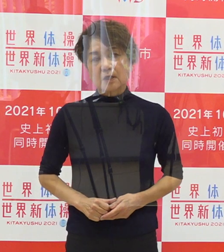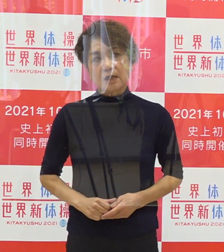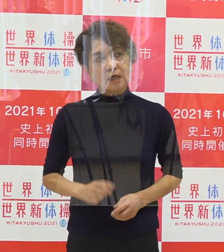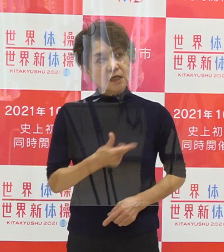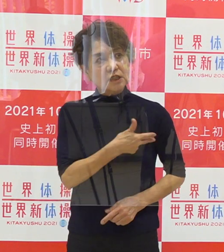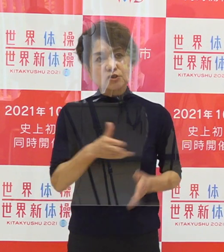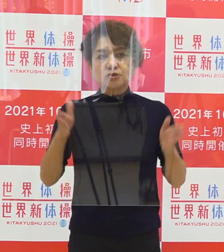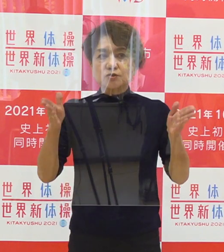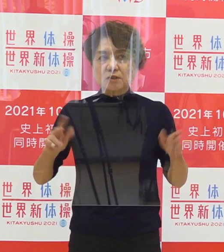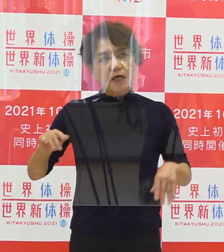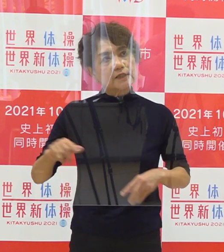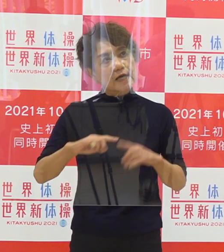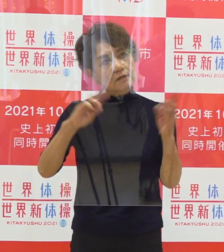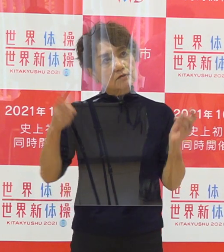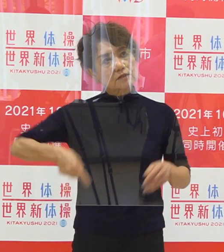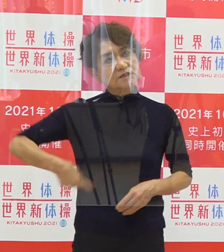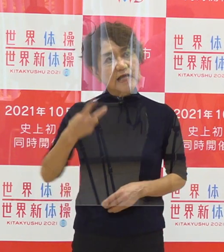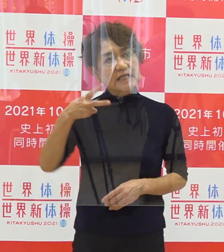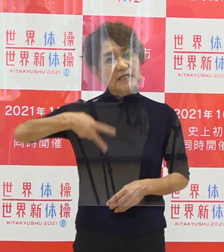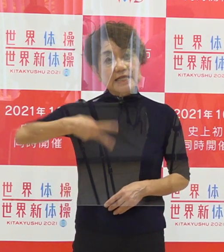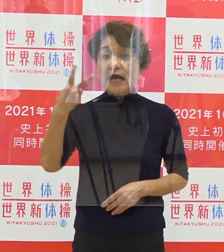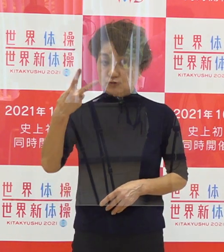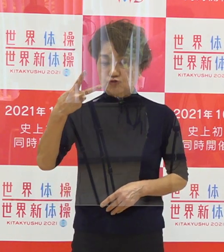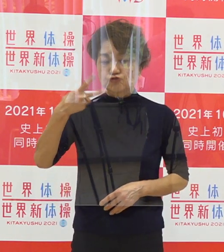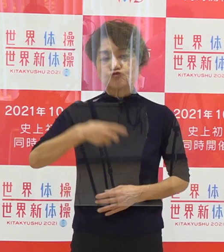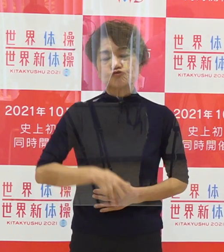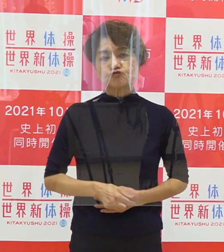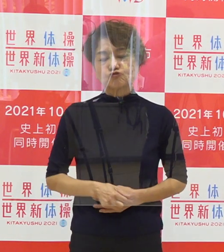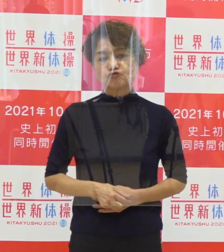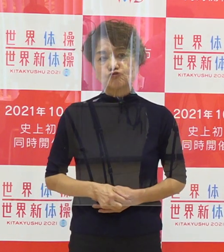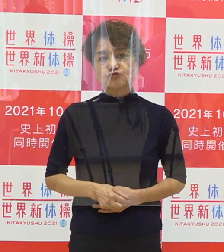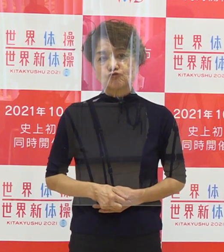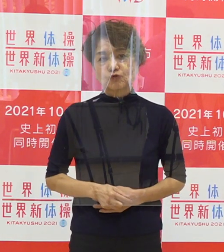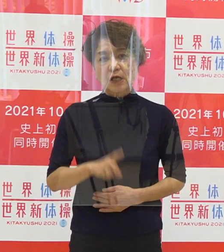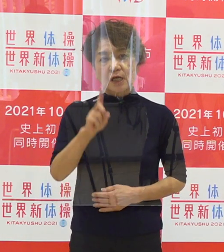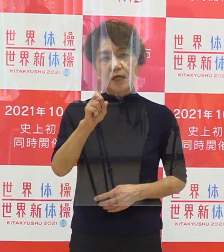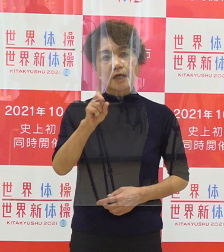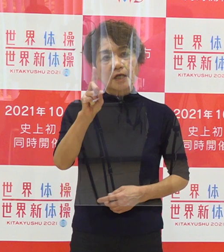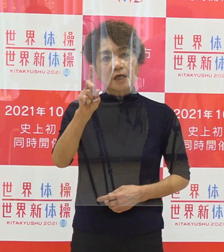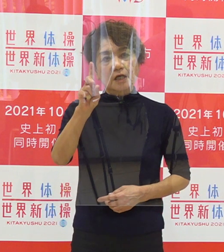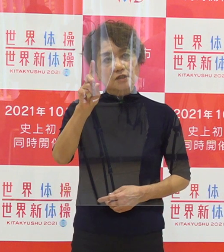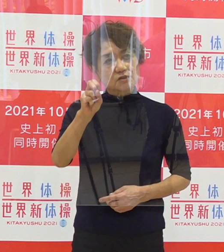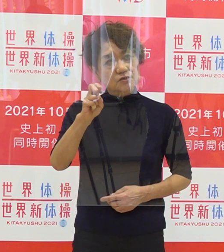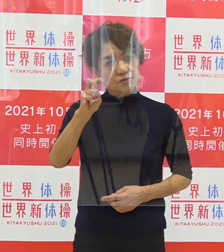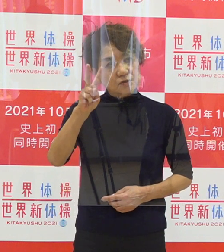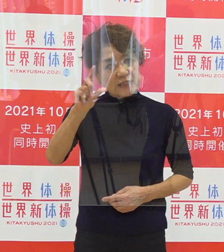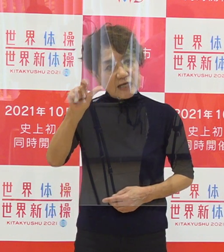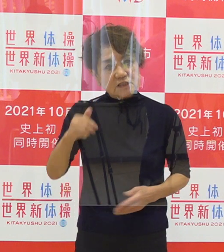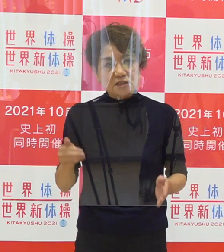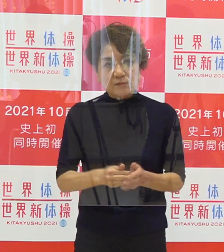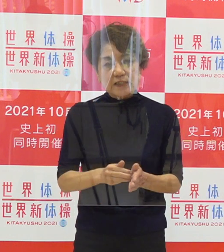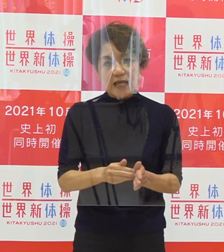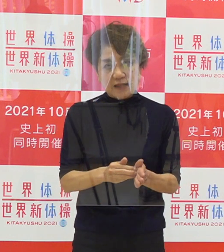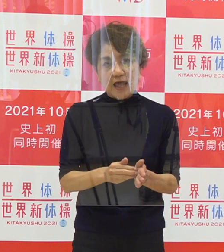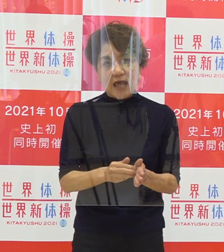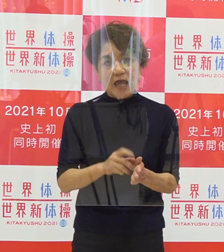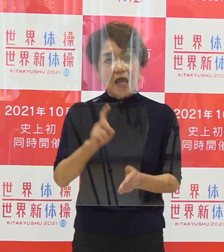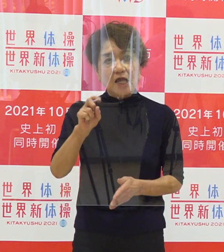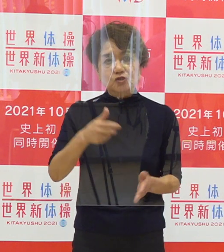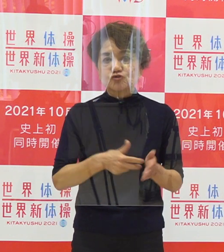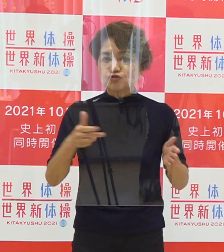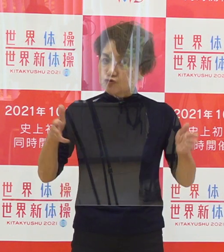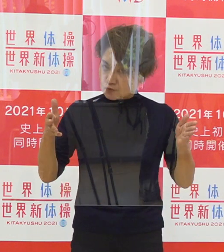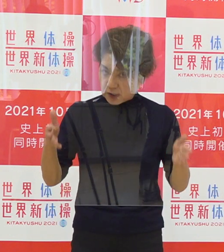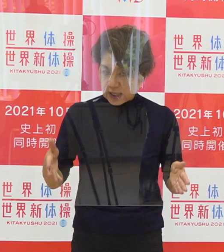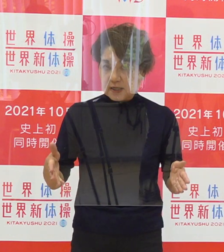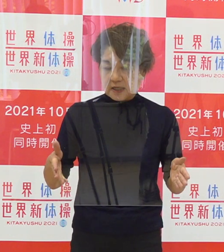週間で約1200枠となります。それが今週末から12月末まででちょうど10週間ございますので、10を掛け